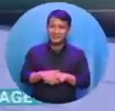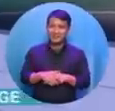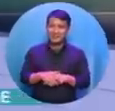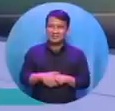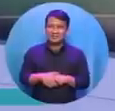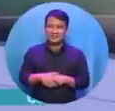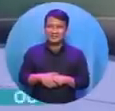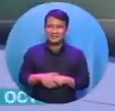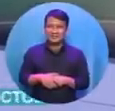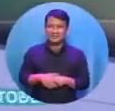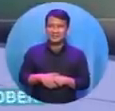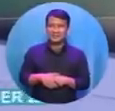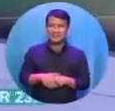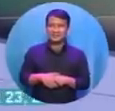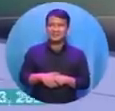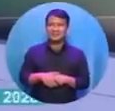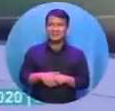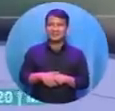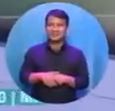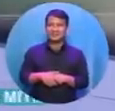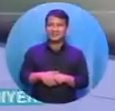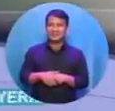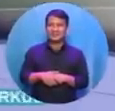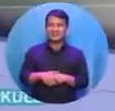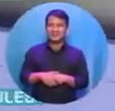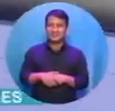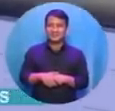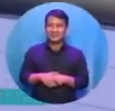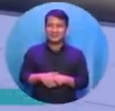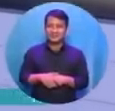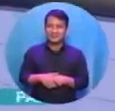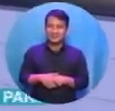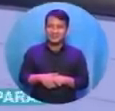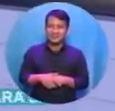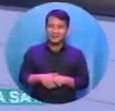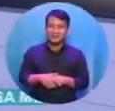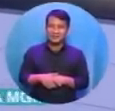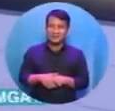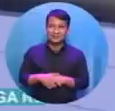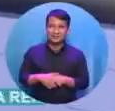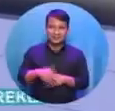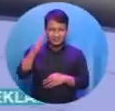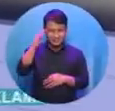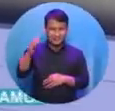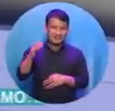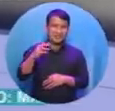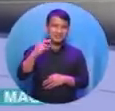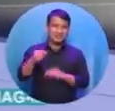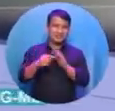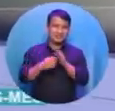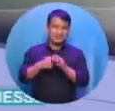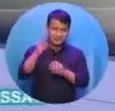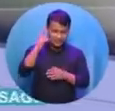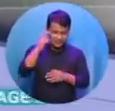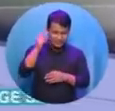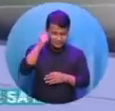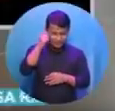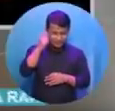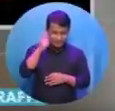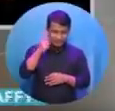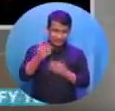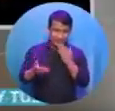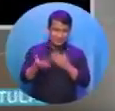Okay. Okay na. Sir Elton. Hello po, Sir Rapi. Yan! Mas maganda pa ho kayo sa